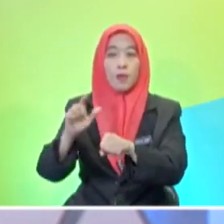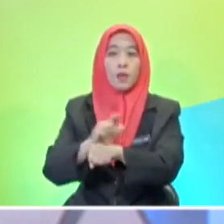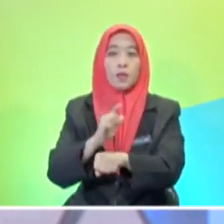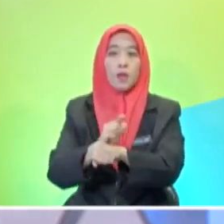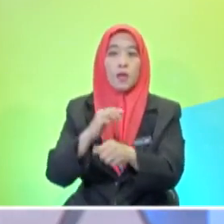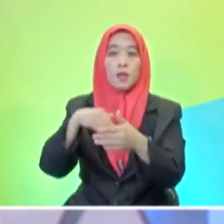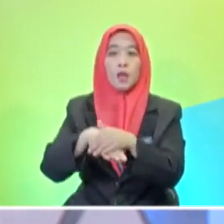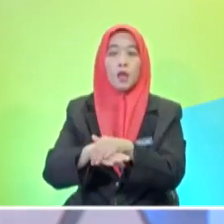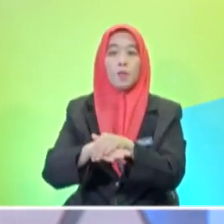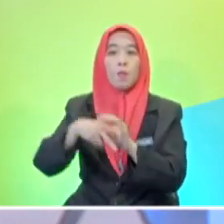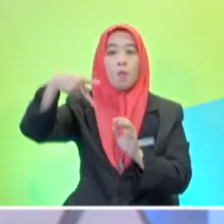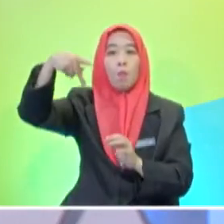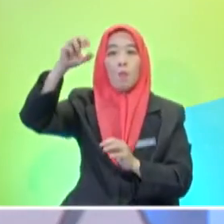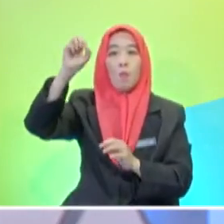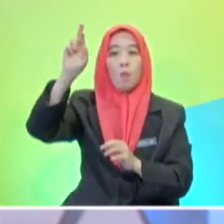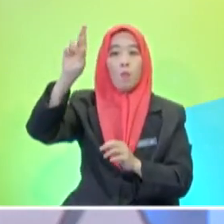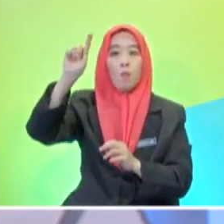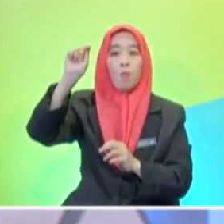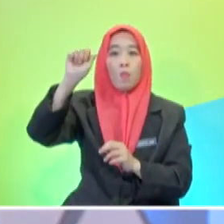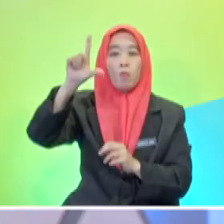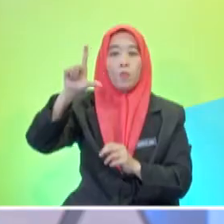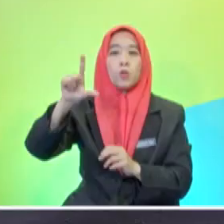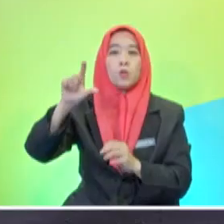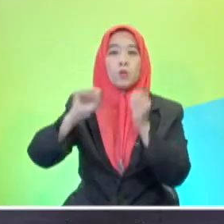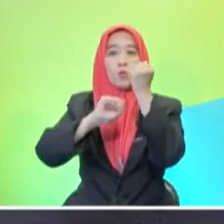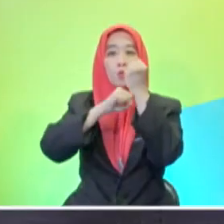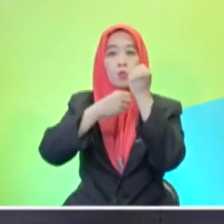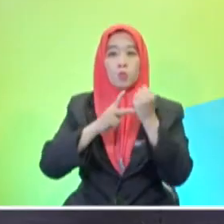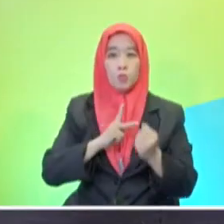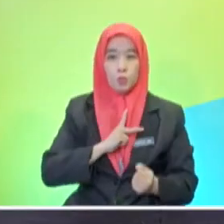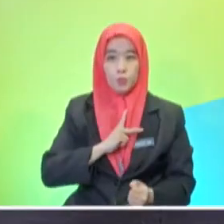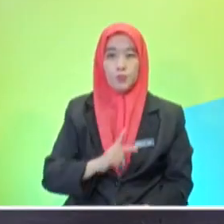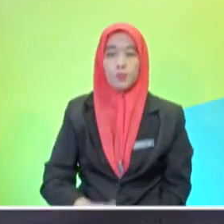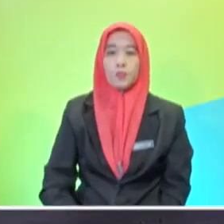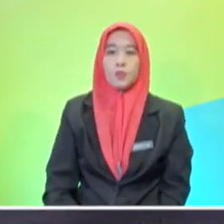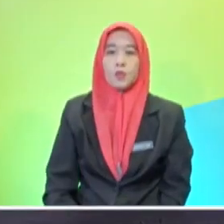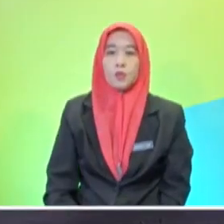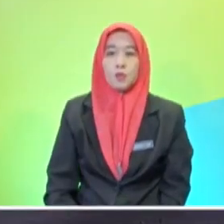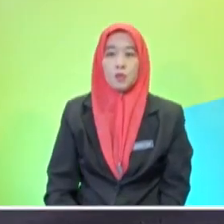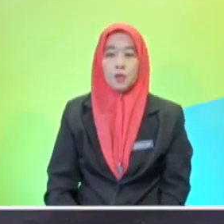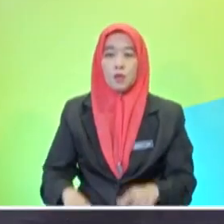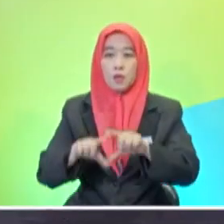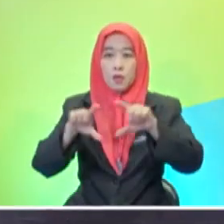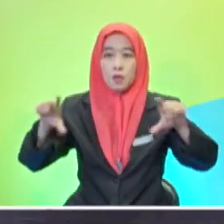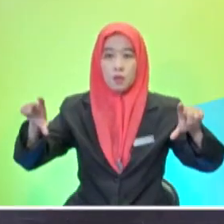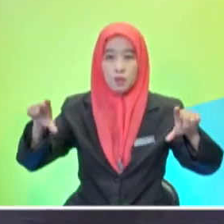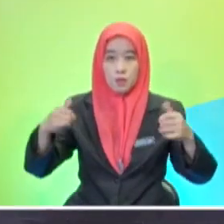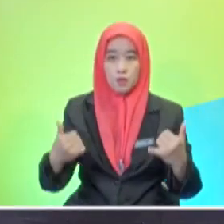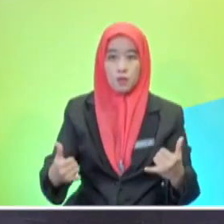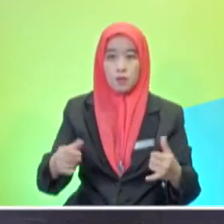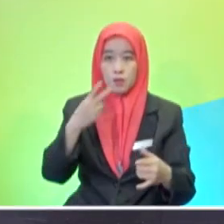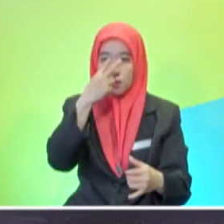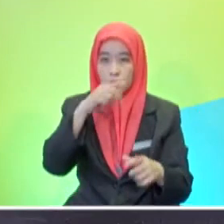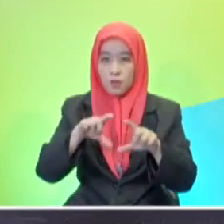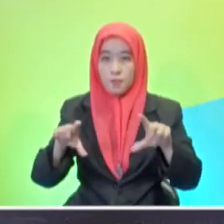situ ada banyak latihan-latihan yang murid boleh cuba jawab sendiri. Okey, fautan yang tertera di skrin sekarang. Baiklah cikgu,